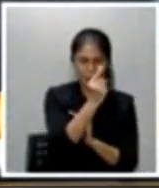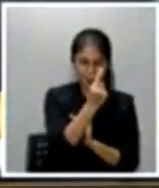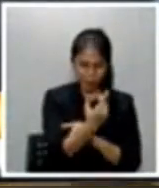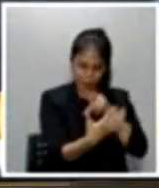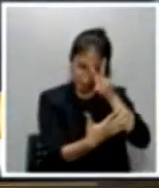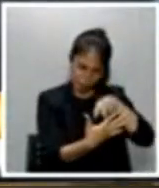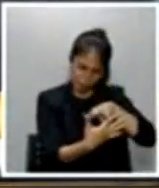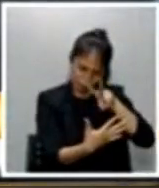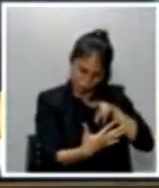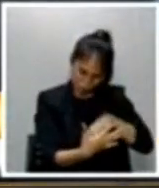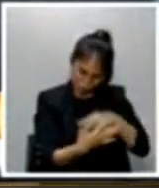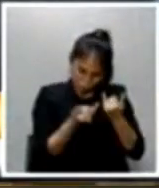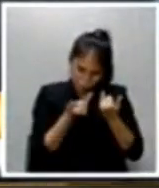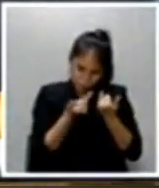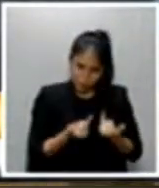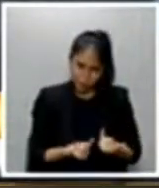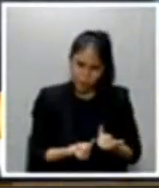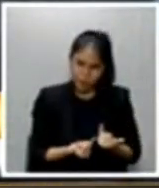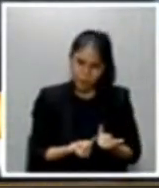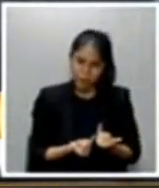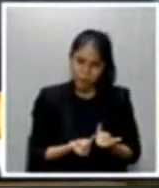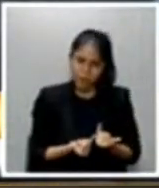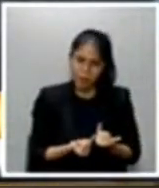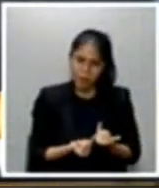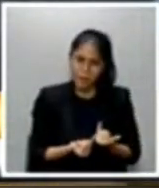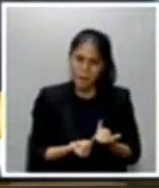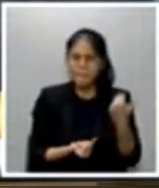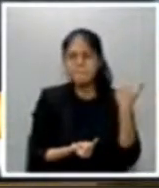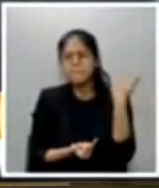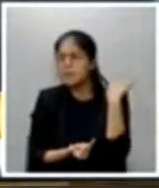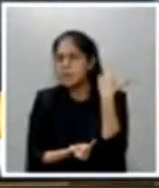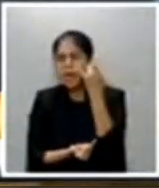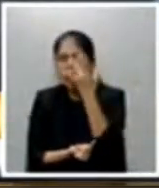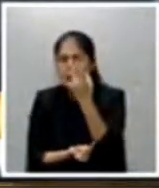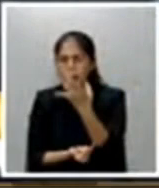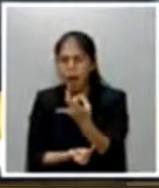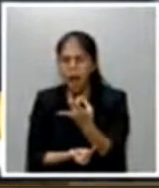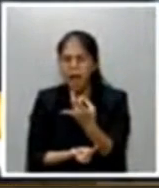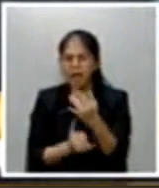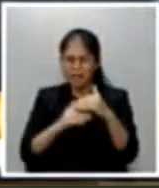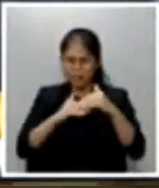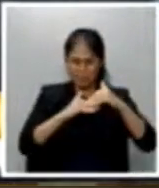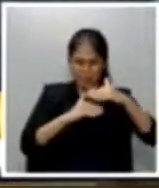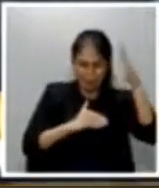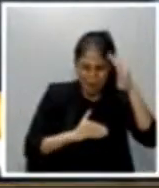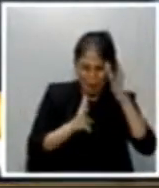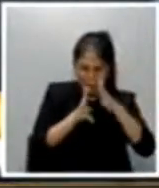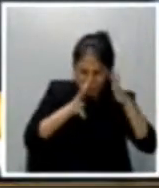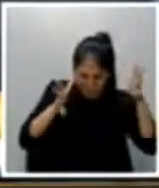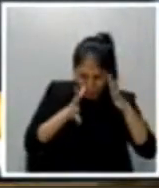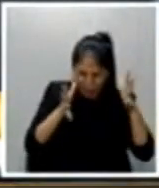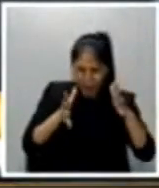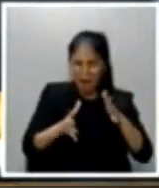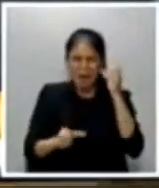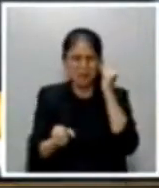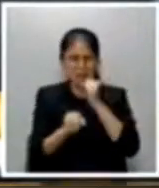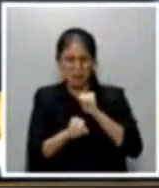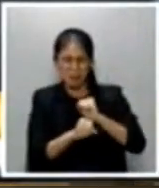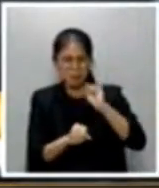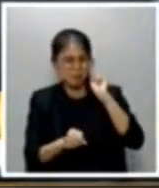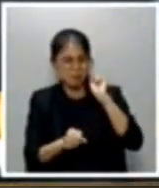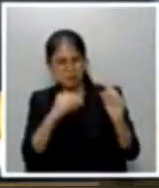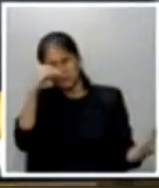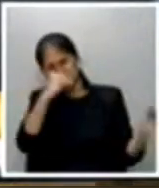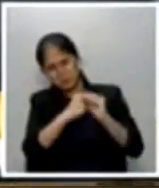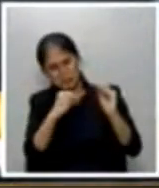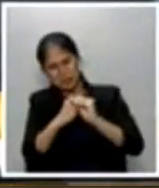ตรวจเหล่านี้นะครับมีหลักสูตรใดที่มีล้นมีเกินนะครับและไม่น่าจะต้องทำอีกนะ